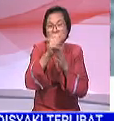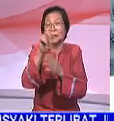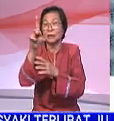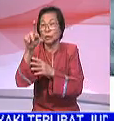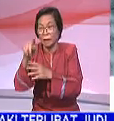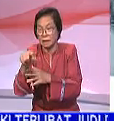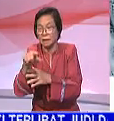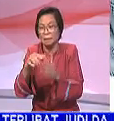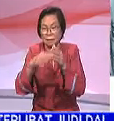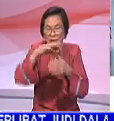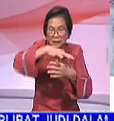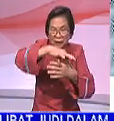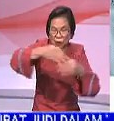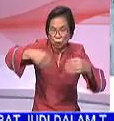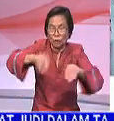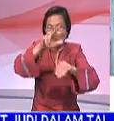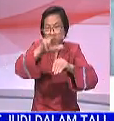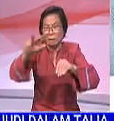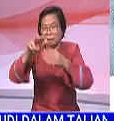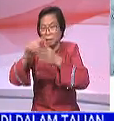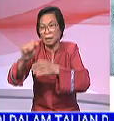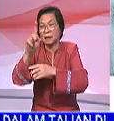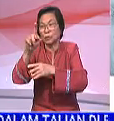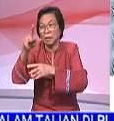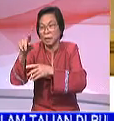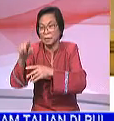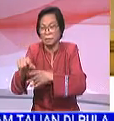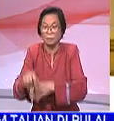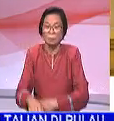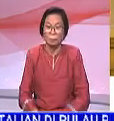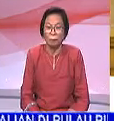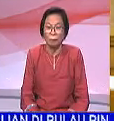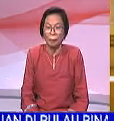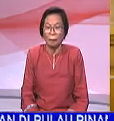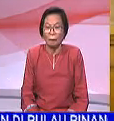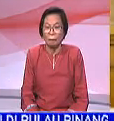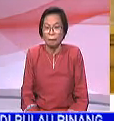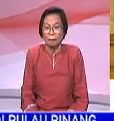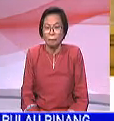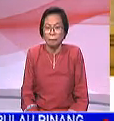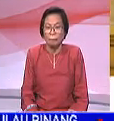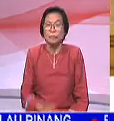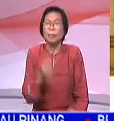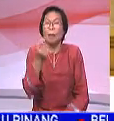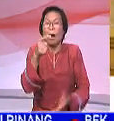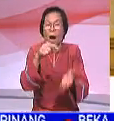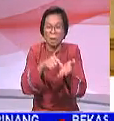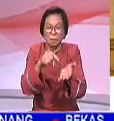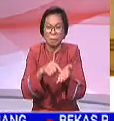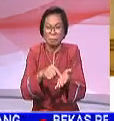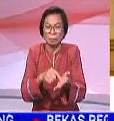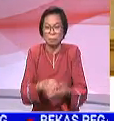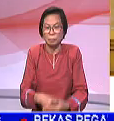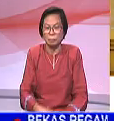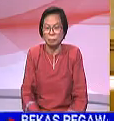sekilogram dan daging dijual RM33 sekilogram. Oh, sebab biar lelah ni moga harga ayam mutu ayam tak cukup sama sebab